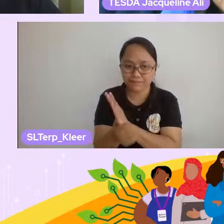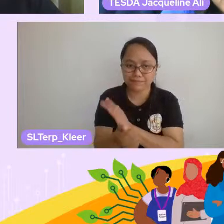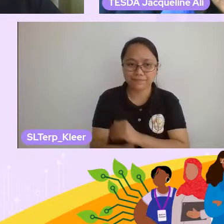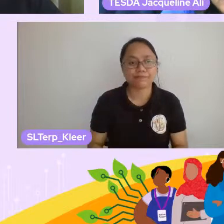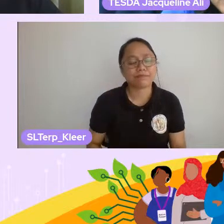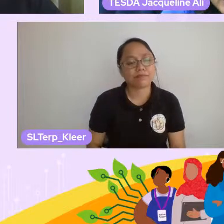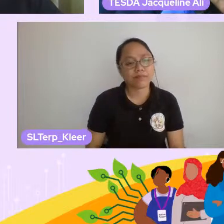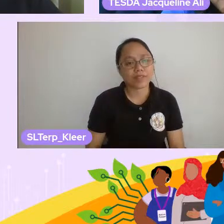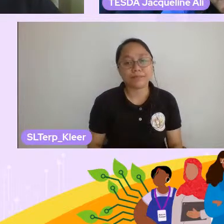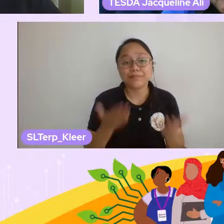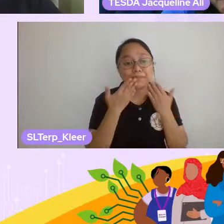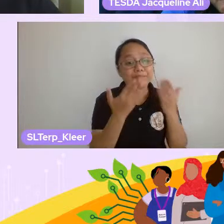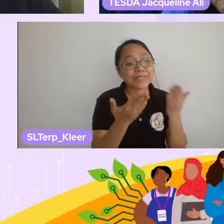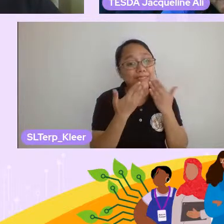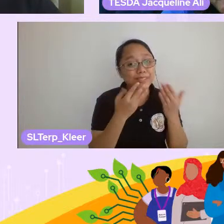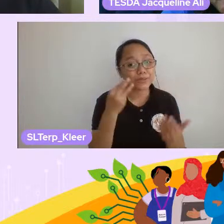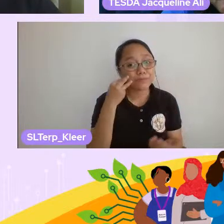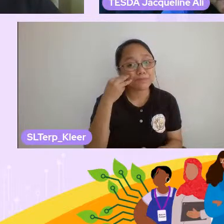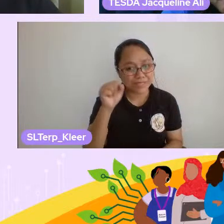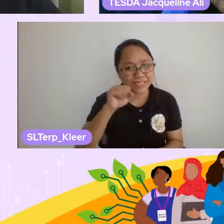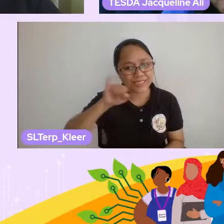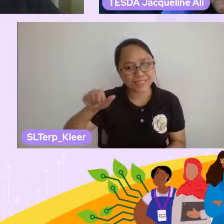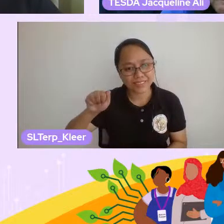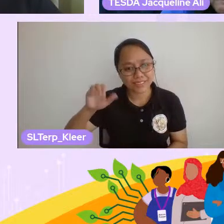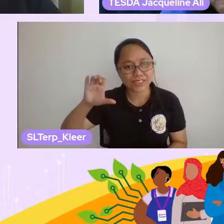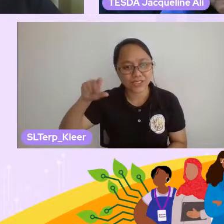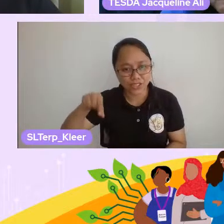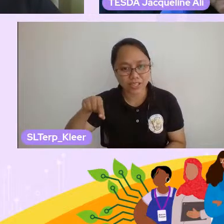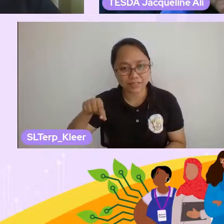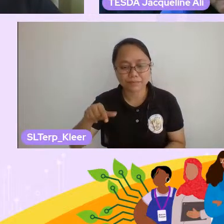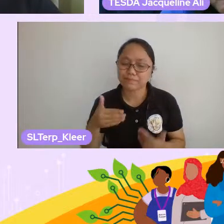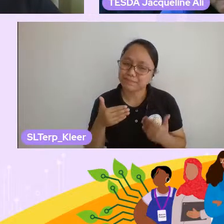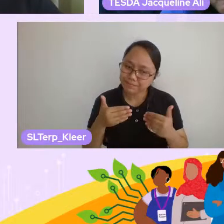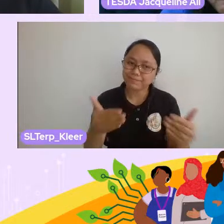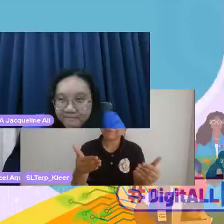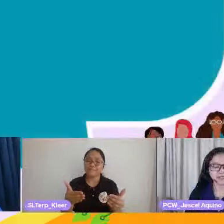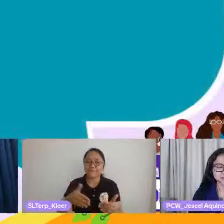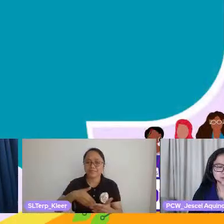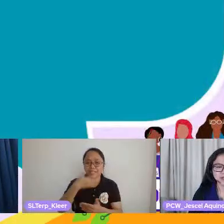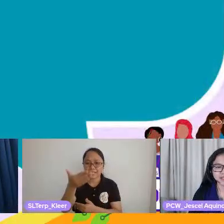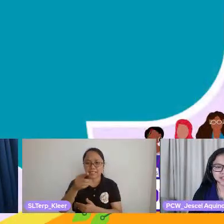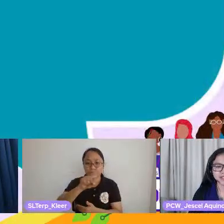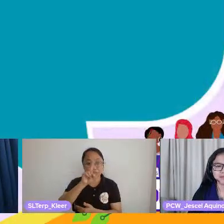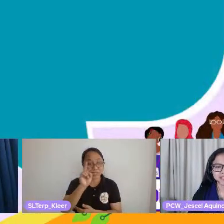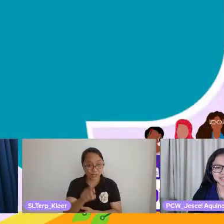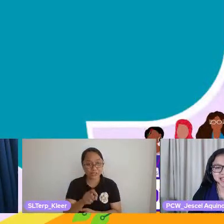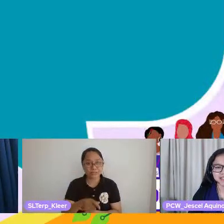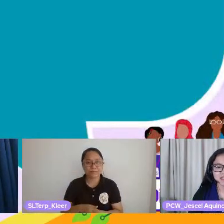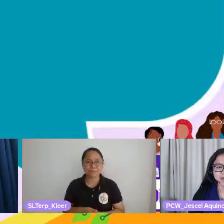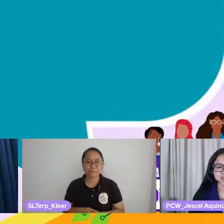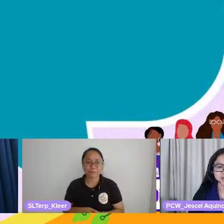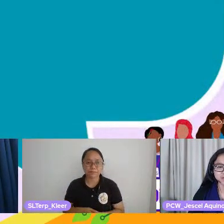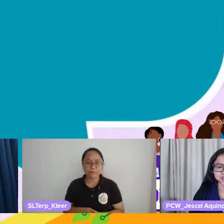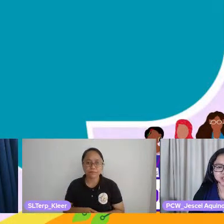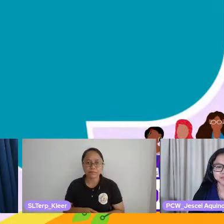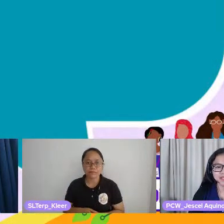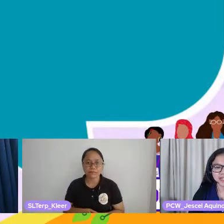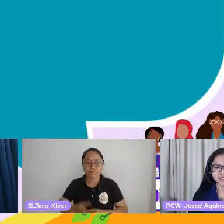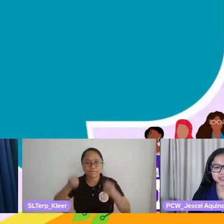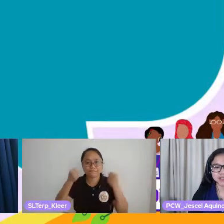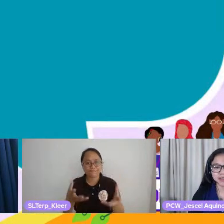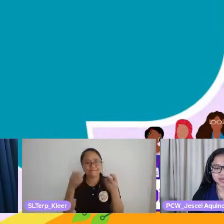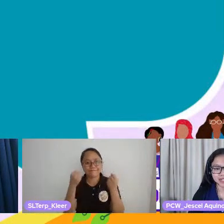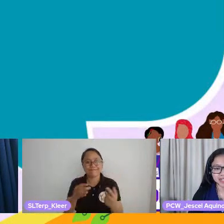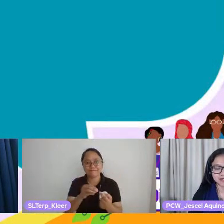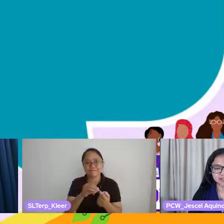Thank you, Ms. Jax. Ayan po, para tuloy-tuloy po ulit tayo. Next question po tayo. Bagsakan special project be